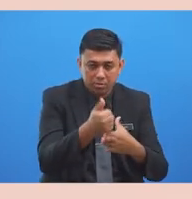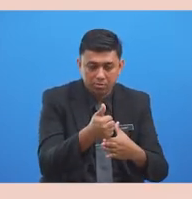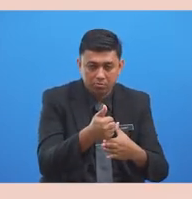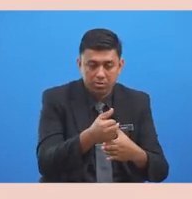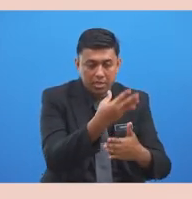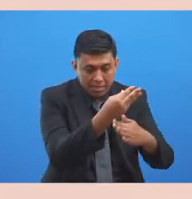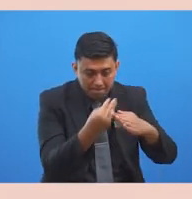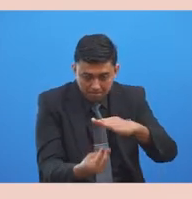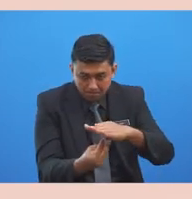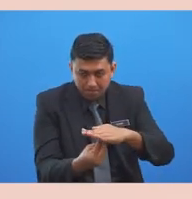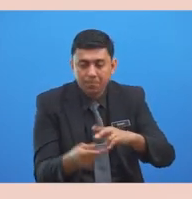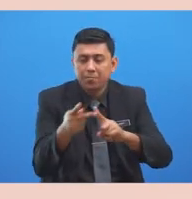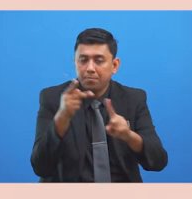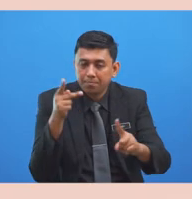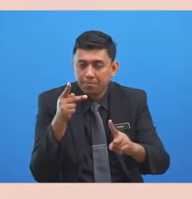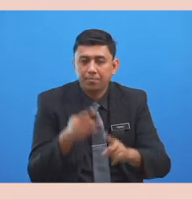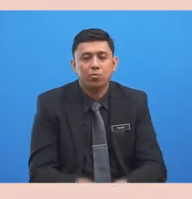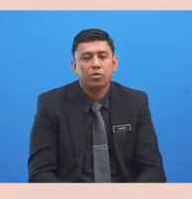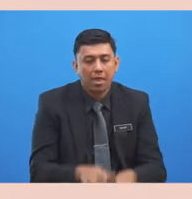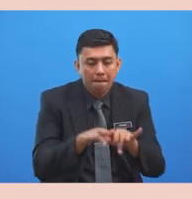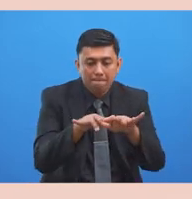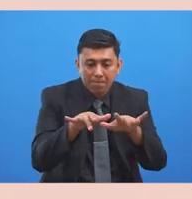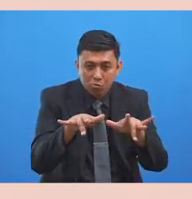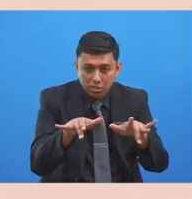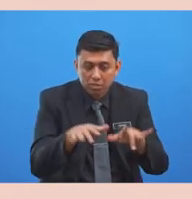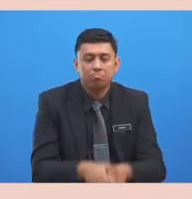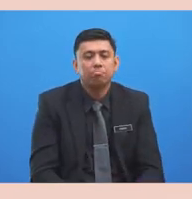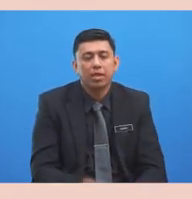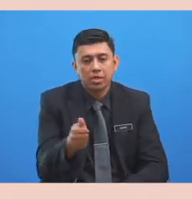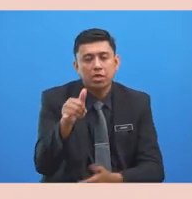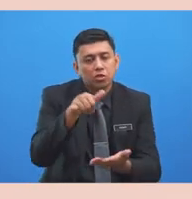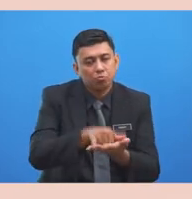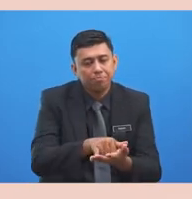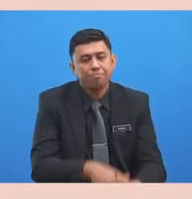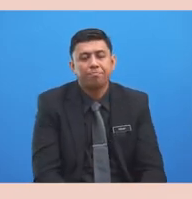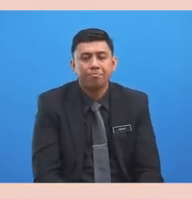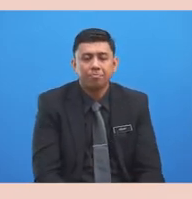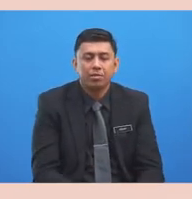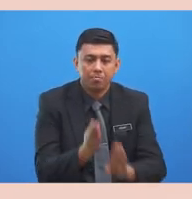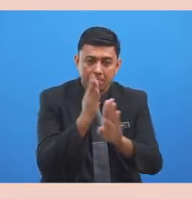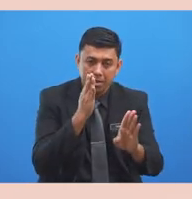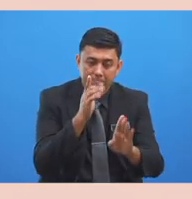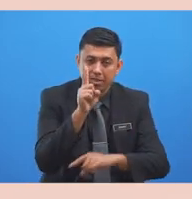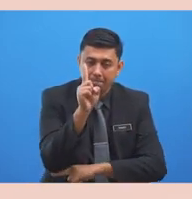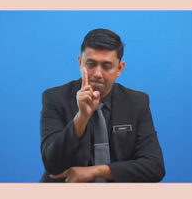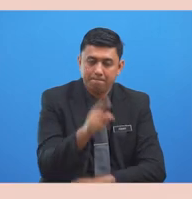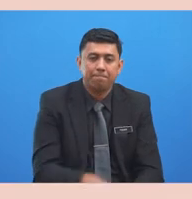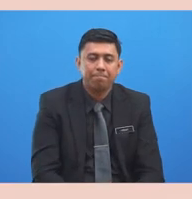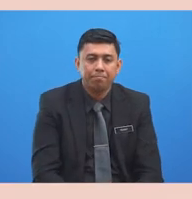atau input dimasukkan daripada papan kekunci, iaitu baris